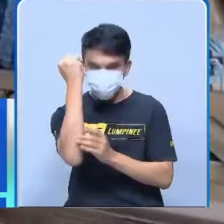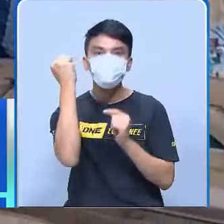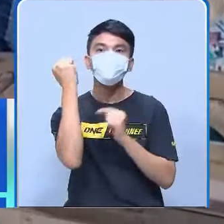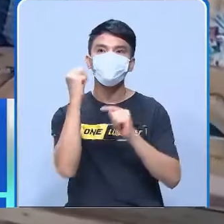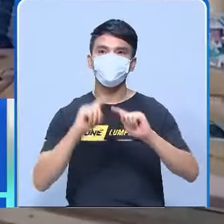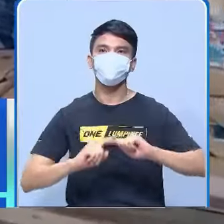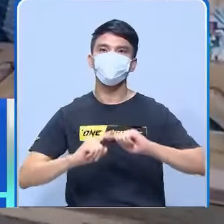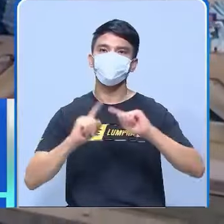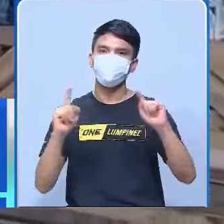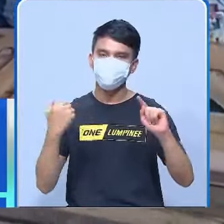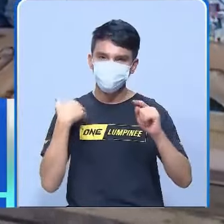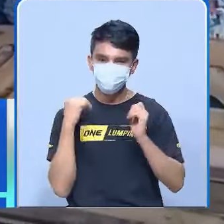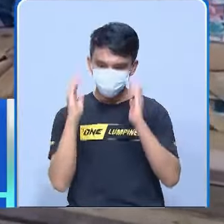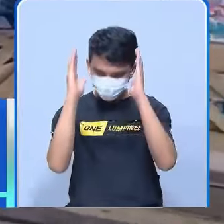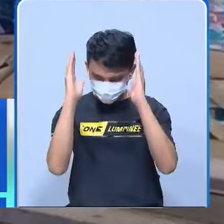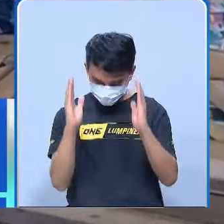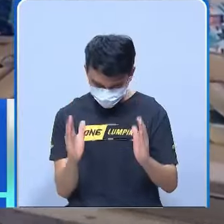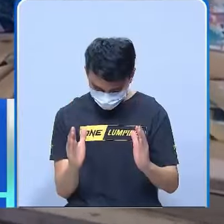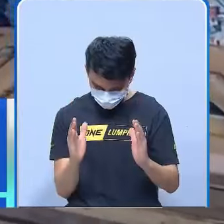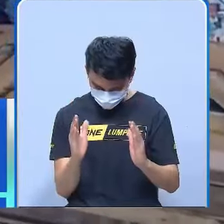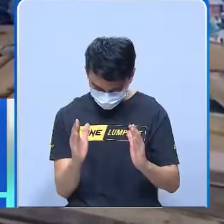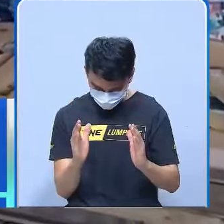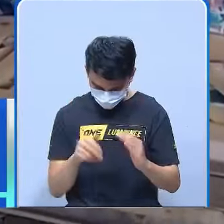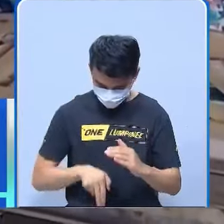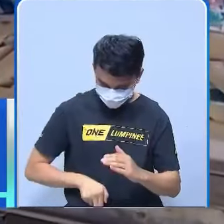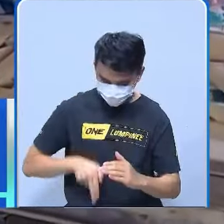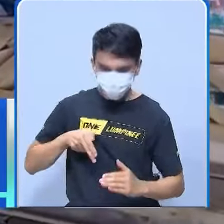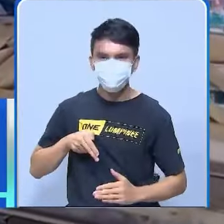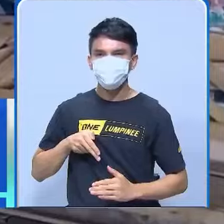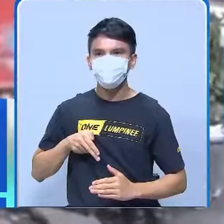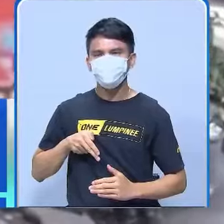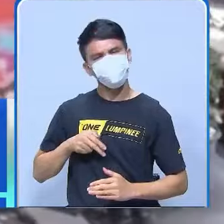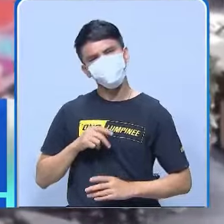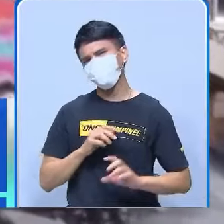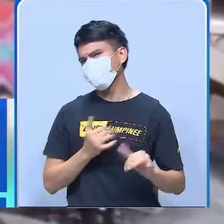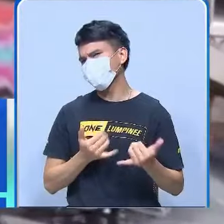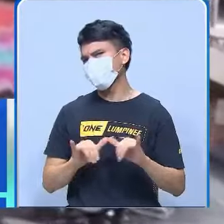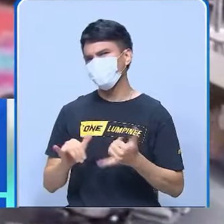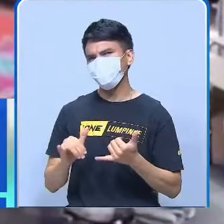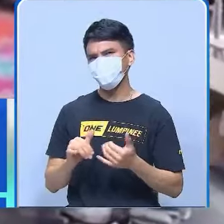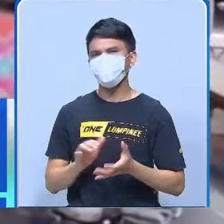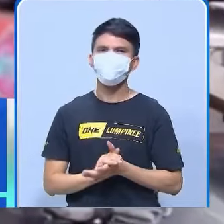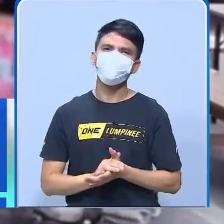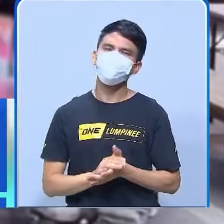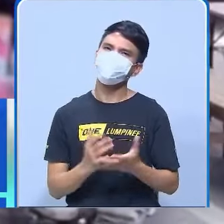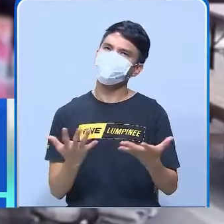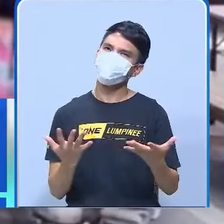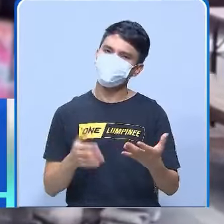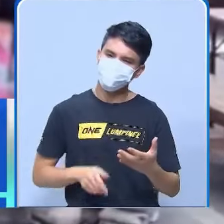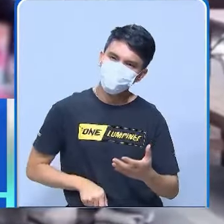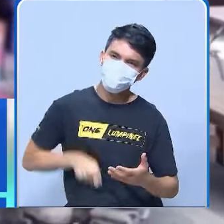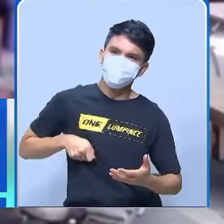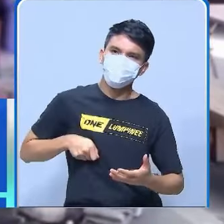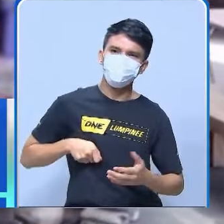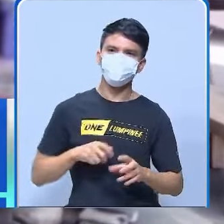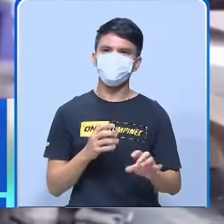แต่เหมือนกับมีคนนึงพยายามจะเอาอะไรออกมาจากกระเป๋าสะพายคือไม่มั่นใจเลยไม่อยากให้จะเป็นปืนน่ะคือทางชาวบ้านก็บอก